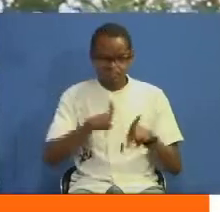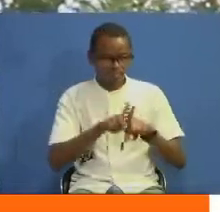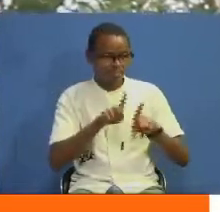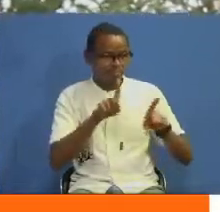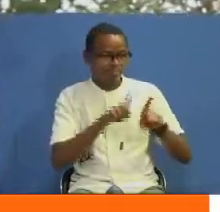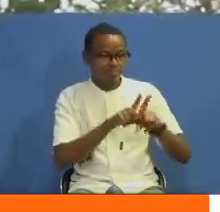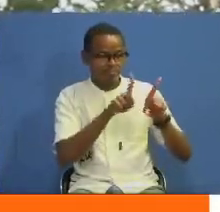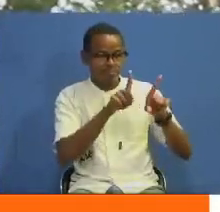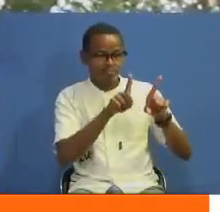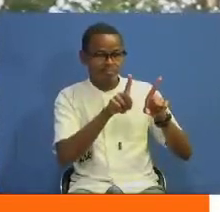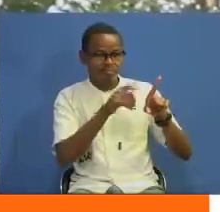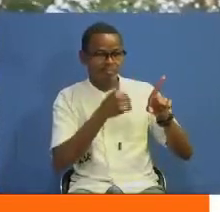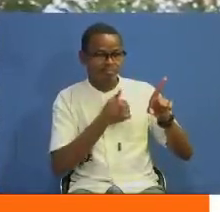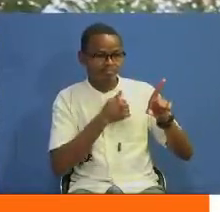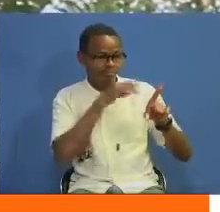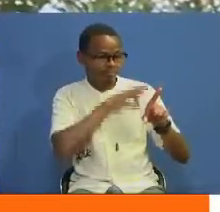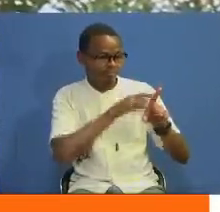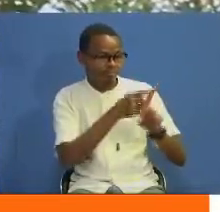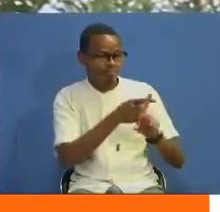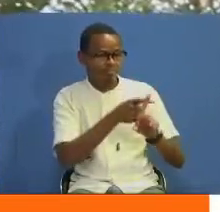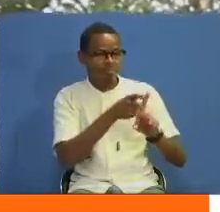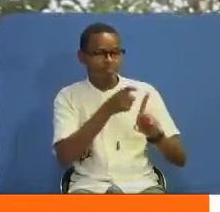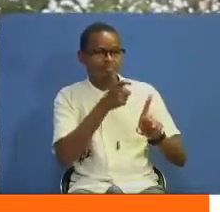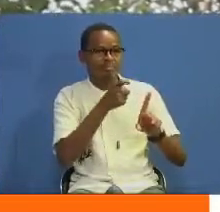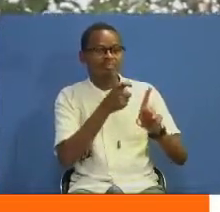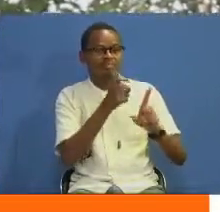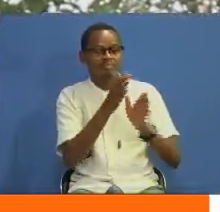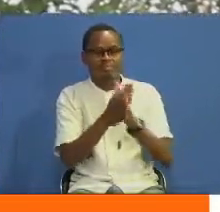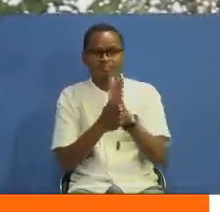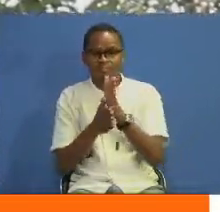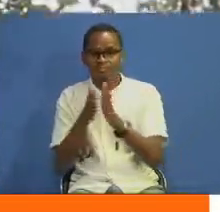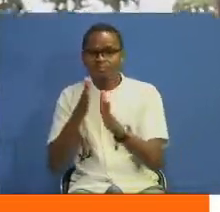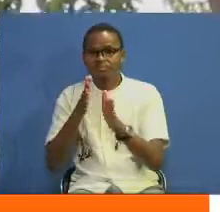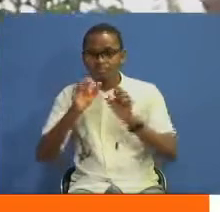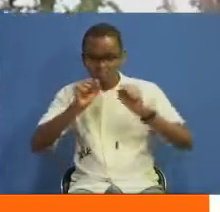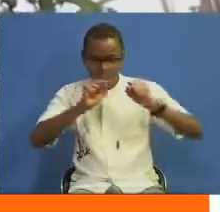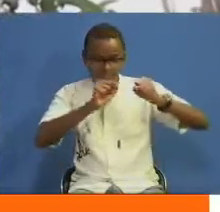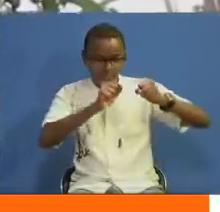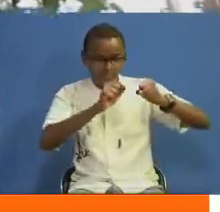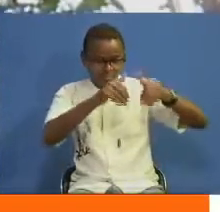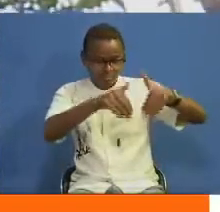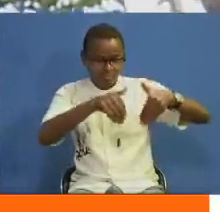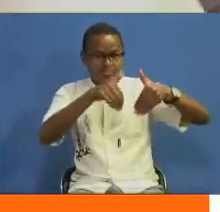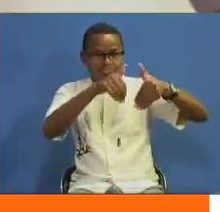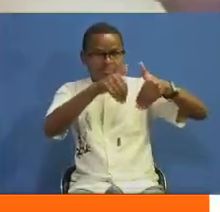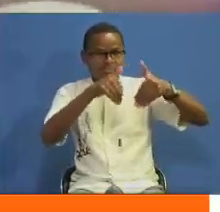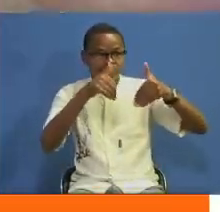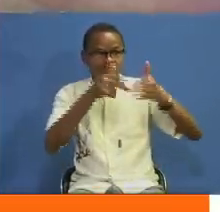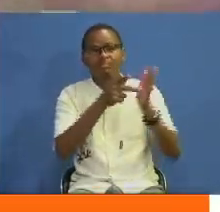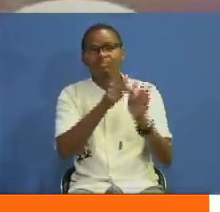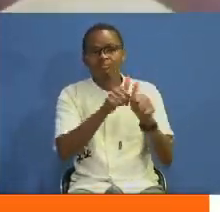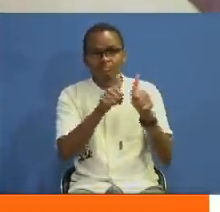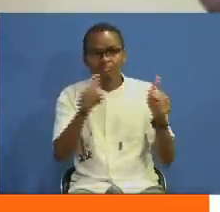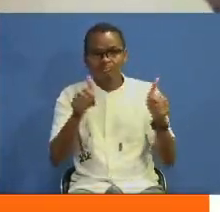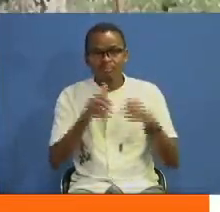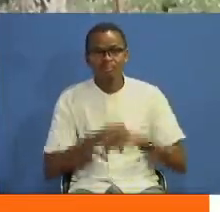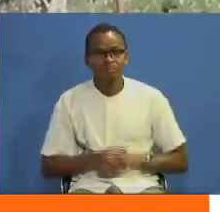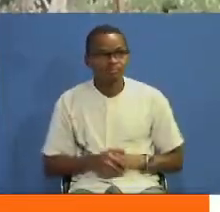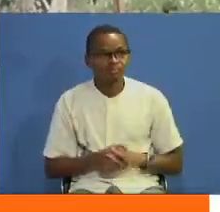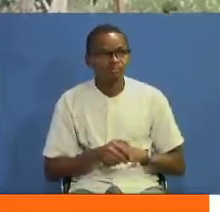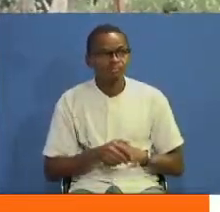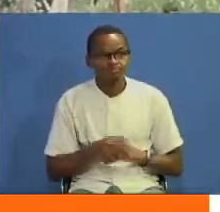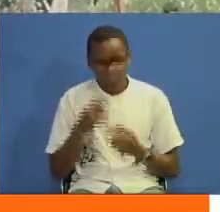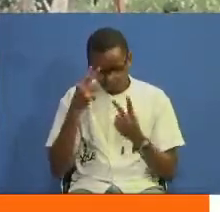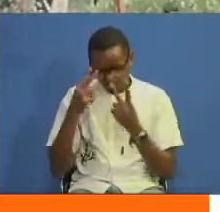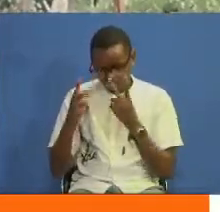matunda haya ambaye amefaidika kutokana na mpango, anaeleza kuwa ukulima huu unalipa. So tunaona